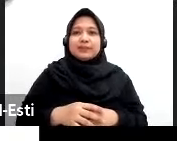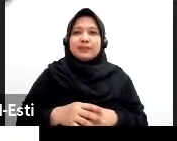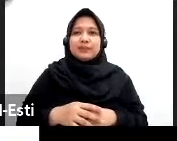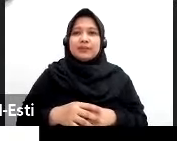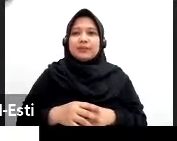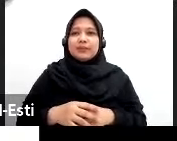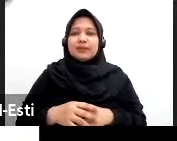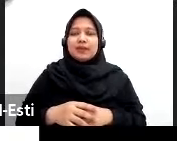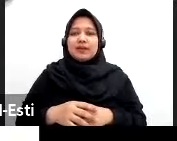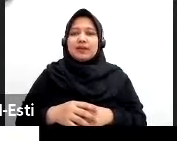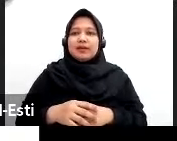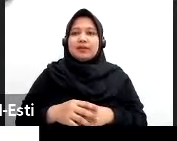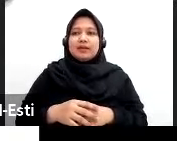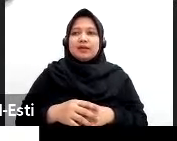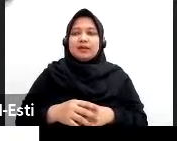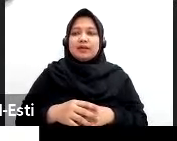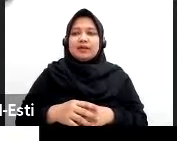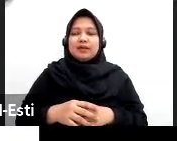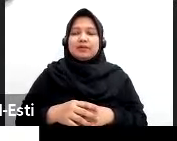Oppa